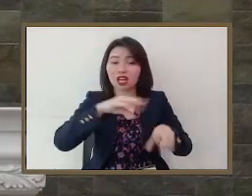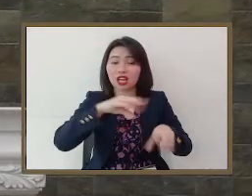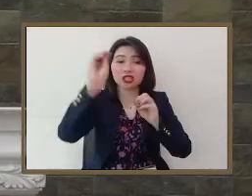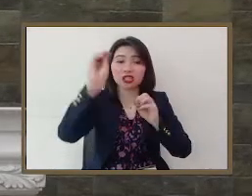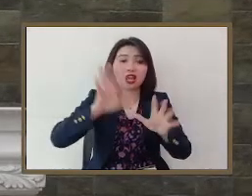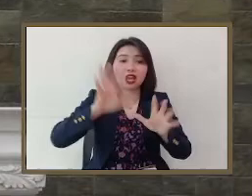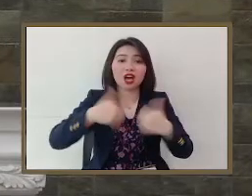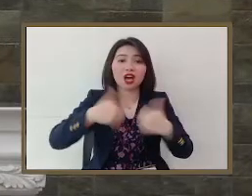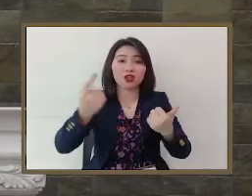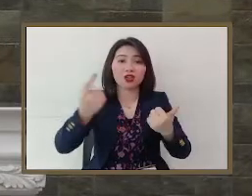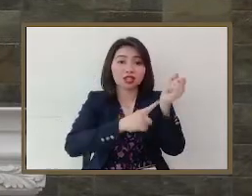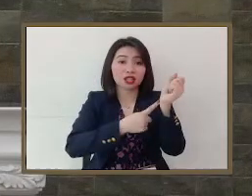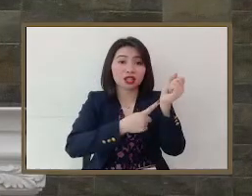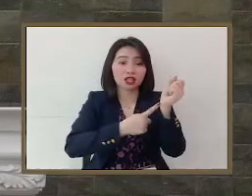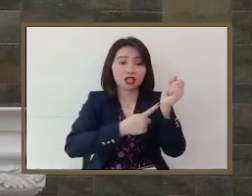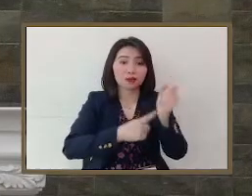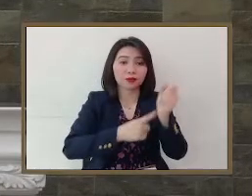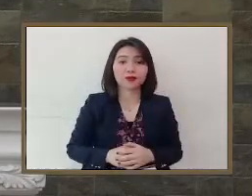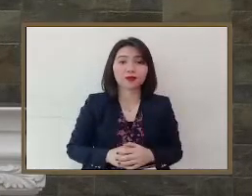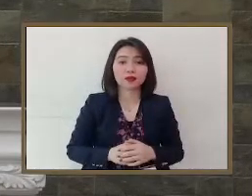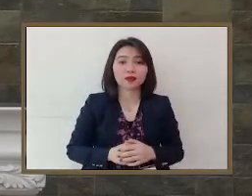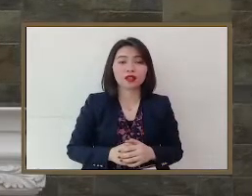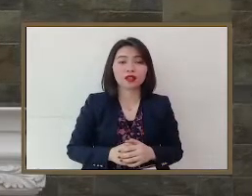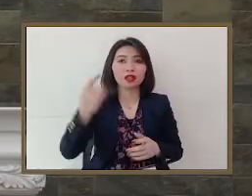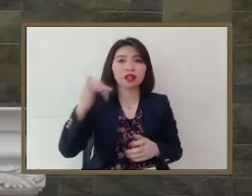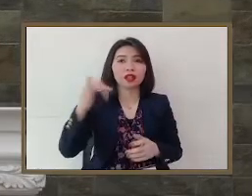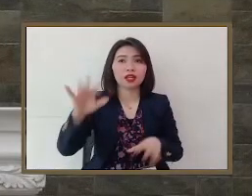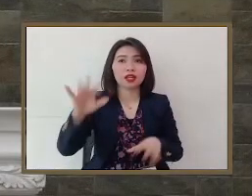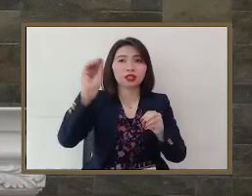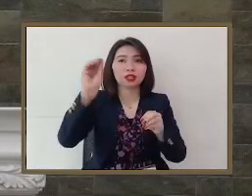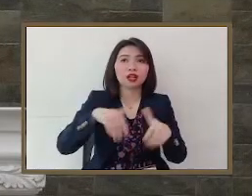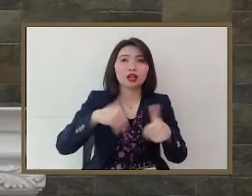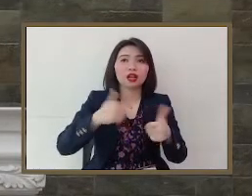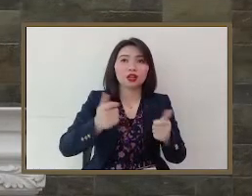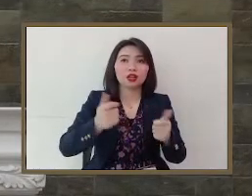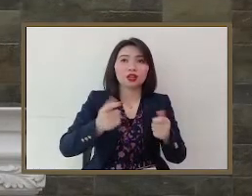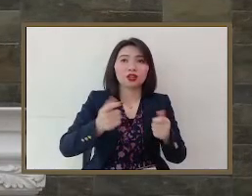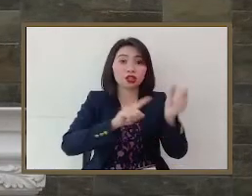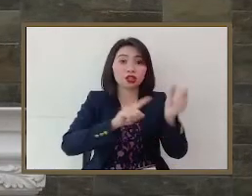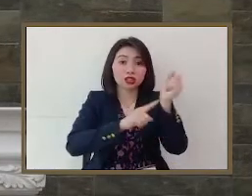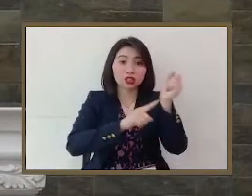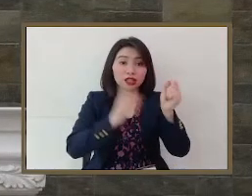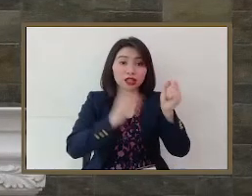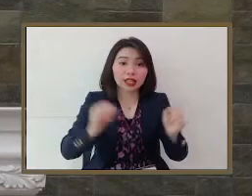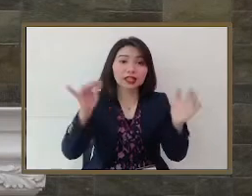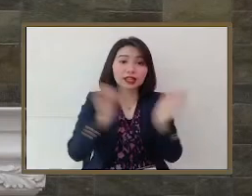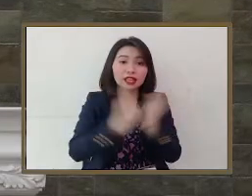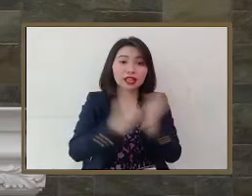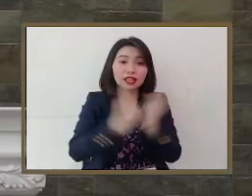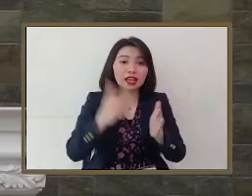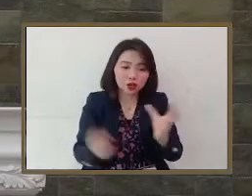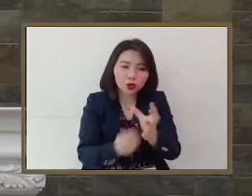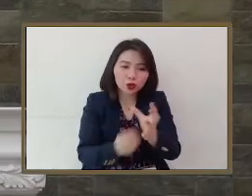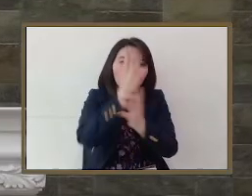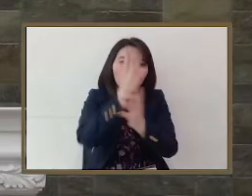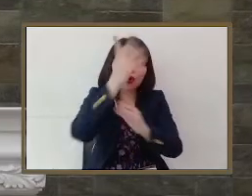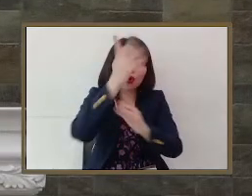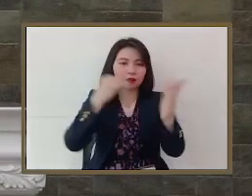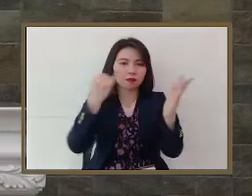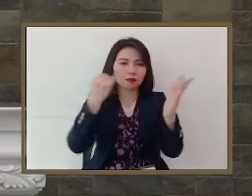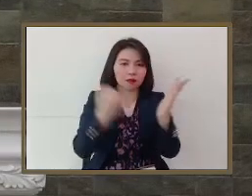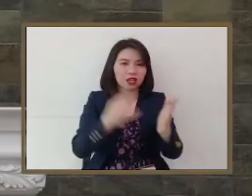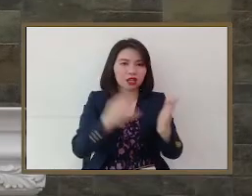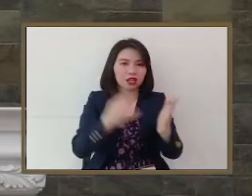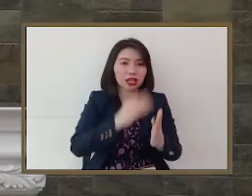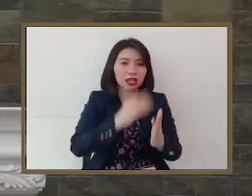sila naturuan, kung sila ay nagsisimula pa lamang, yun ho ang kakalakihan nila. Ang buhay nila sa paglaki nila ay nakabatay doon sa